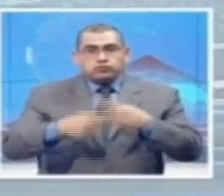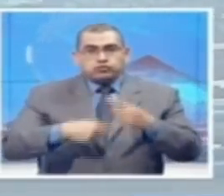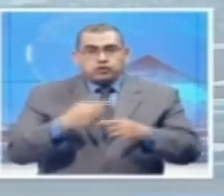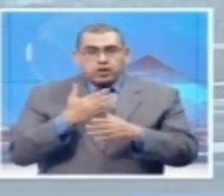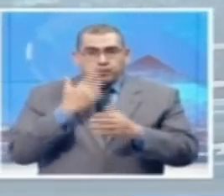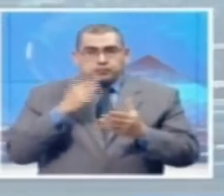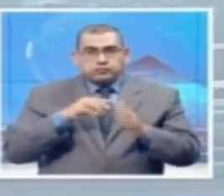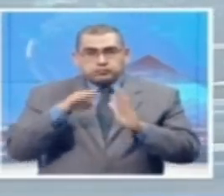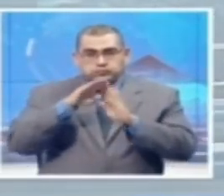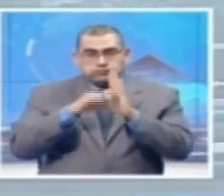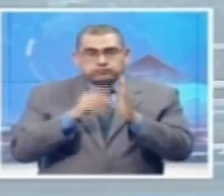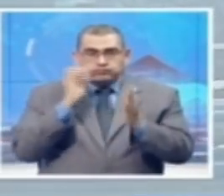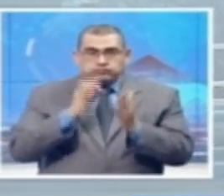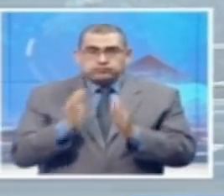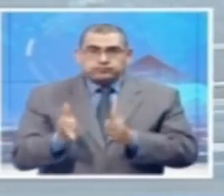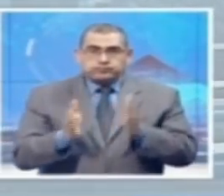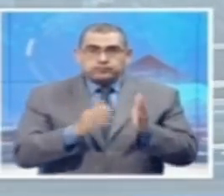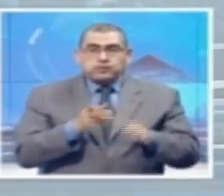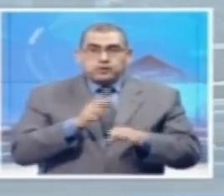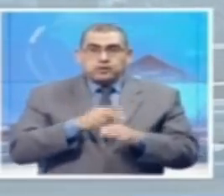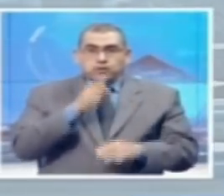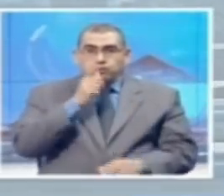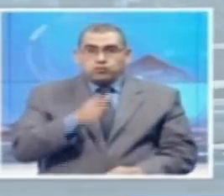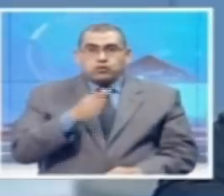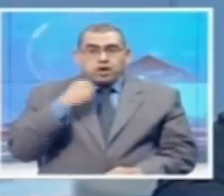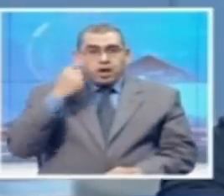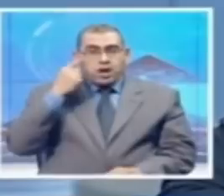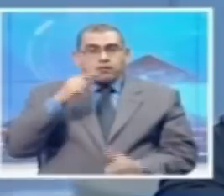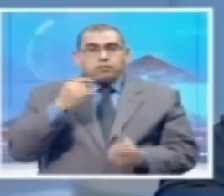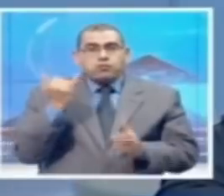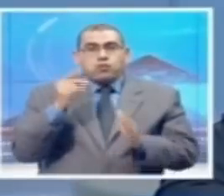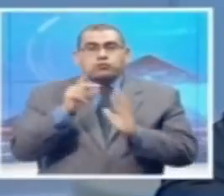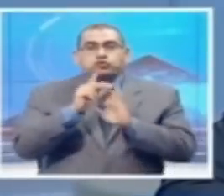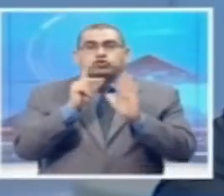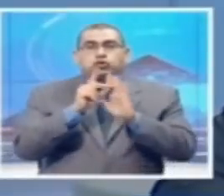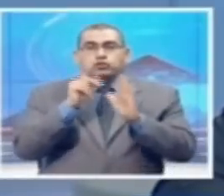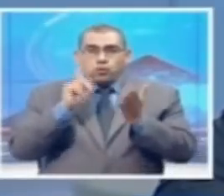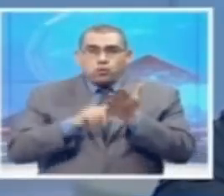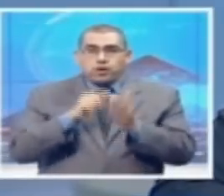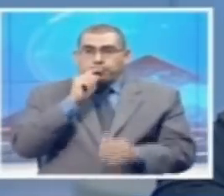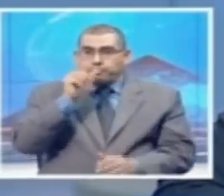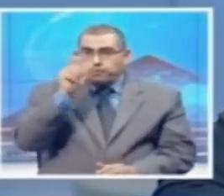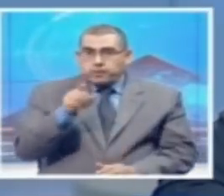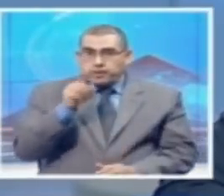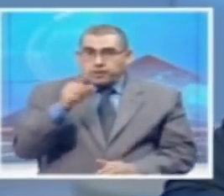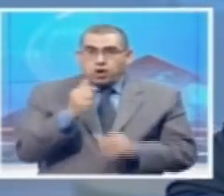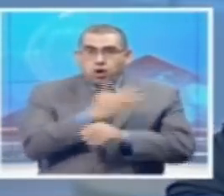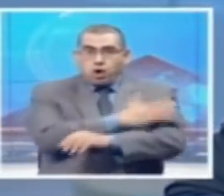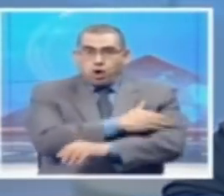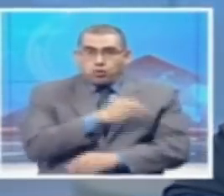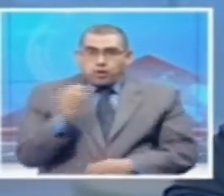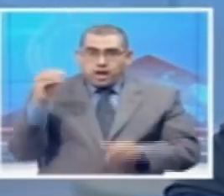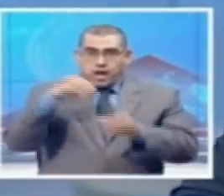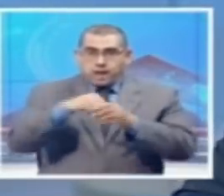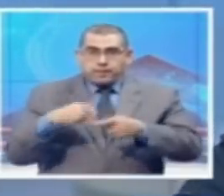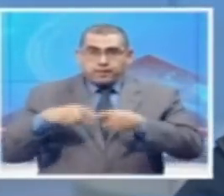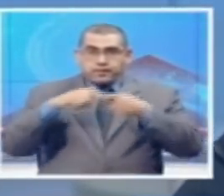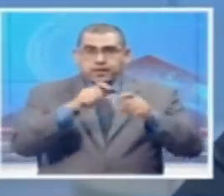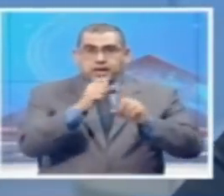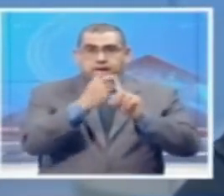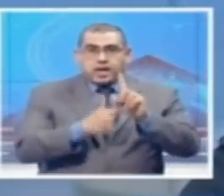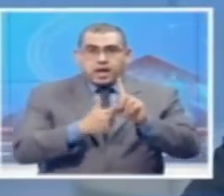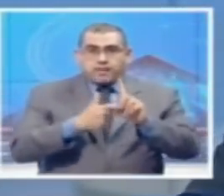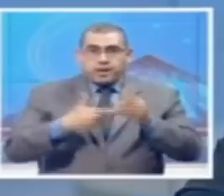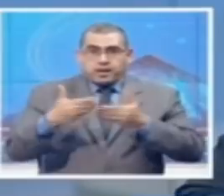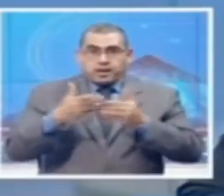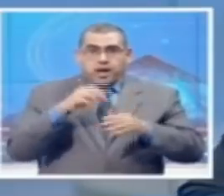محاكم ودوائر مجلس الدولة. تمام. طيب سيادة المستشار، أبرز الشروط الواجب توفرها في العضوات الراغبات في الانتقال من